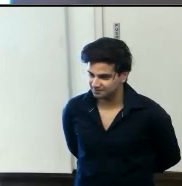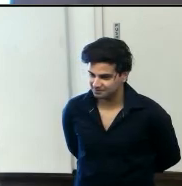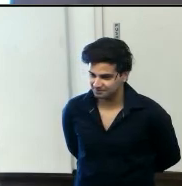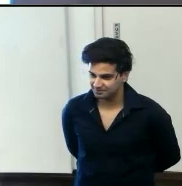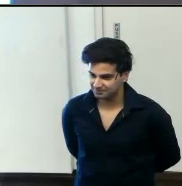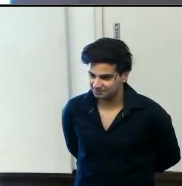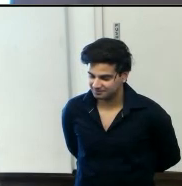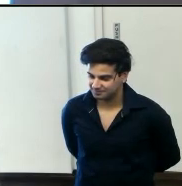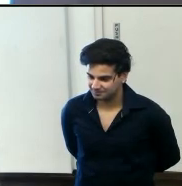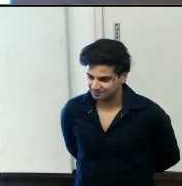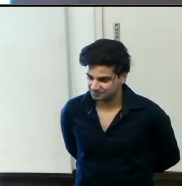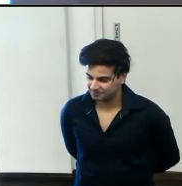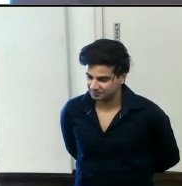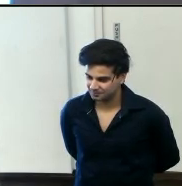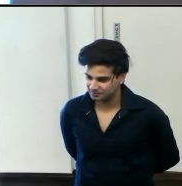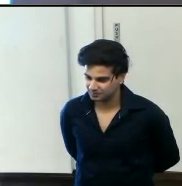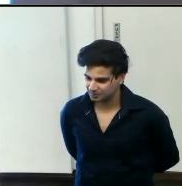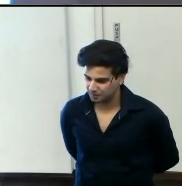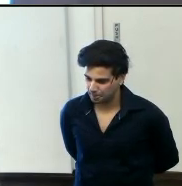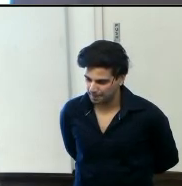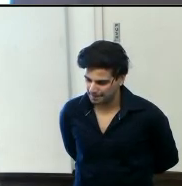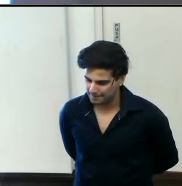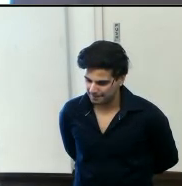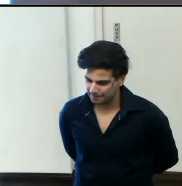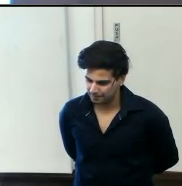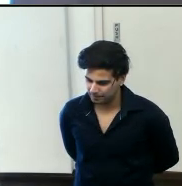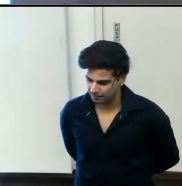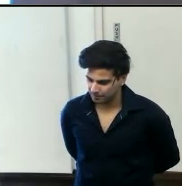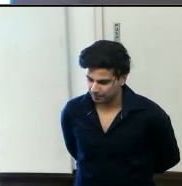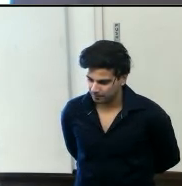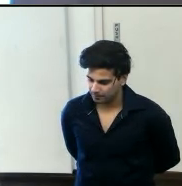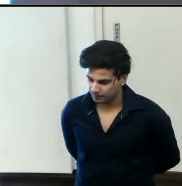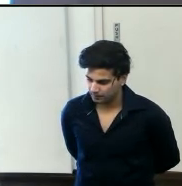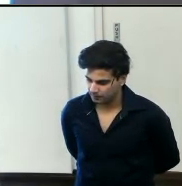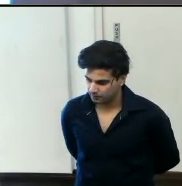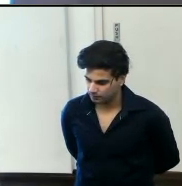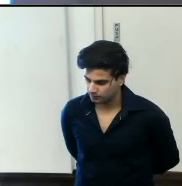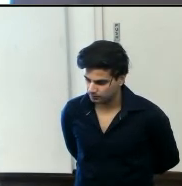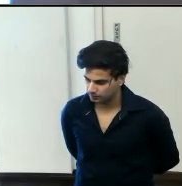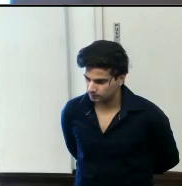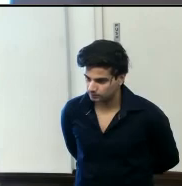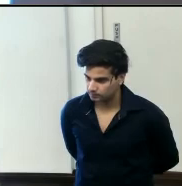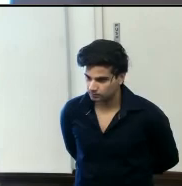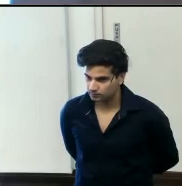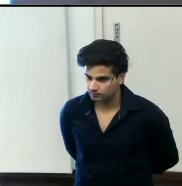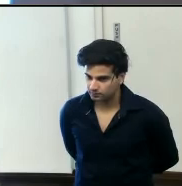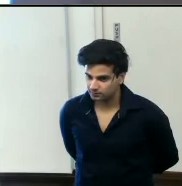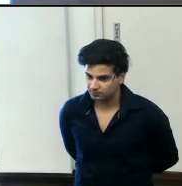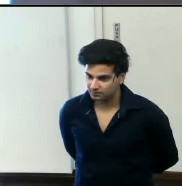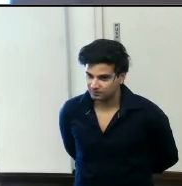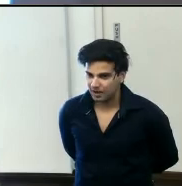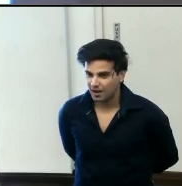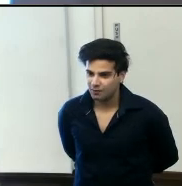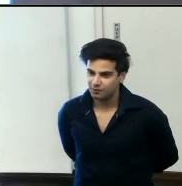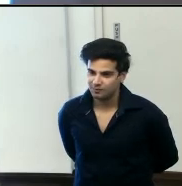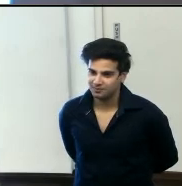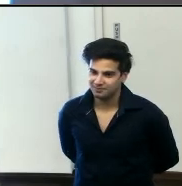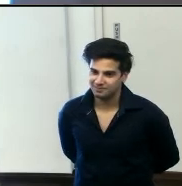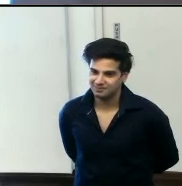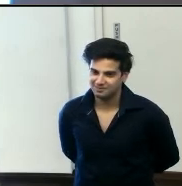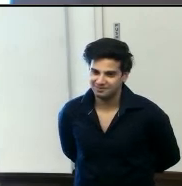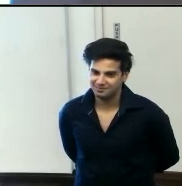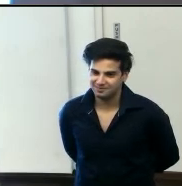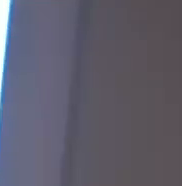ಮಾಡ್ಬೋದು, ಮುಂಚಿಂದ ಕೊನೆ ತನಕ ಅದನ್ನು ಬೆಳೆಸ್ಕೊಂಡು ಹೋಗಿ ಒಂದು ಕಡೆಗೆ ಅದನ್ನು ನಿಲ್ಲಿಸ್ಬೋದು. ಈ ಥರದ ಸಾಧ್ಯತೆಗಳು ಅದರಲ್ಲಿದೆ. ಸೊ ಅಲ್ಲಿ ನಾನು